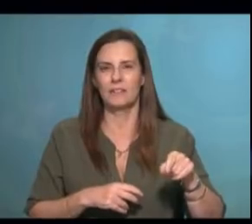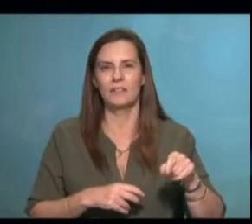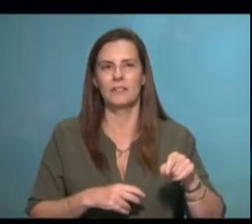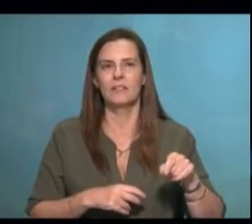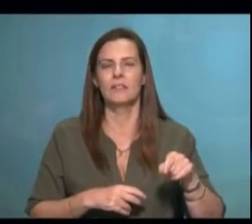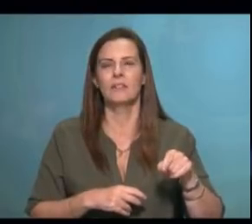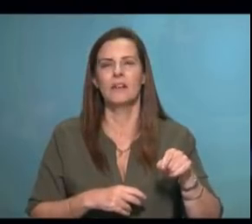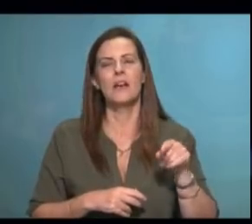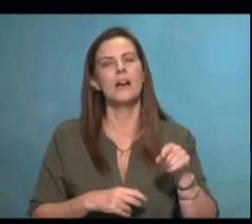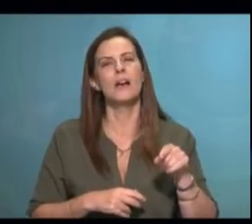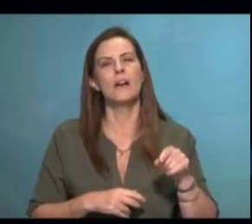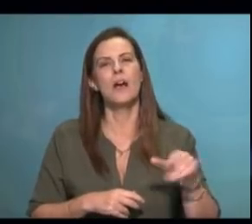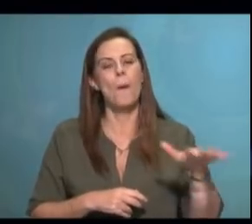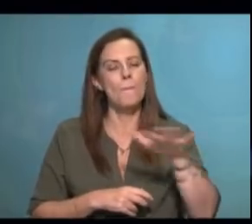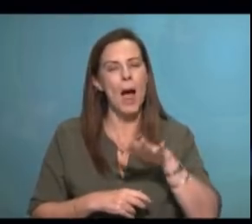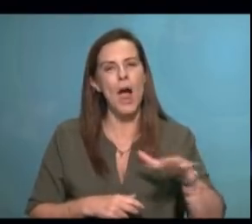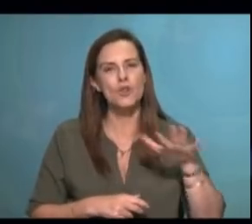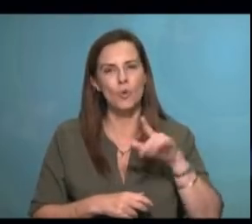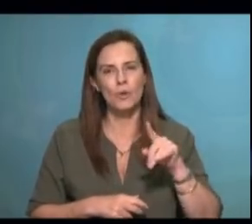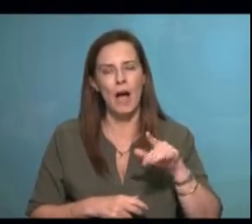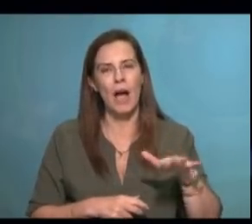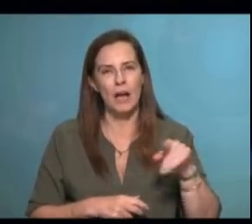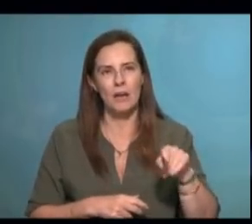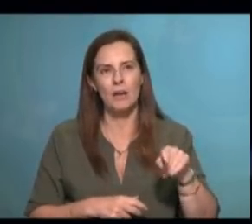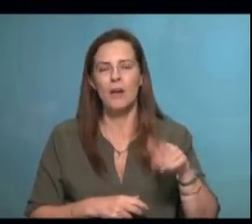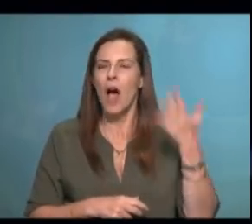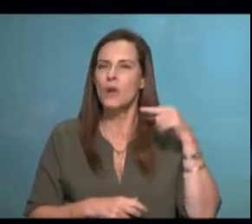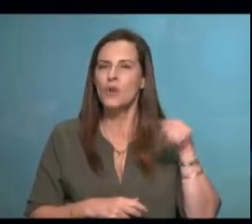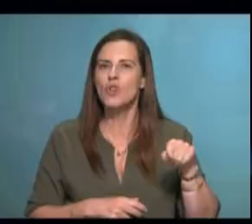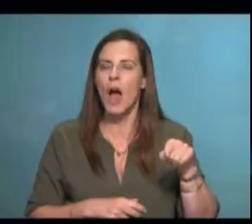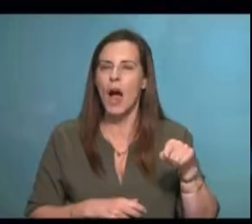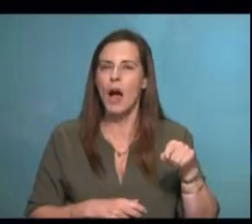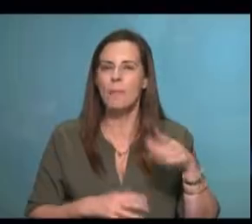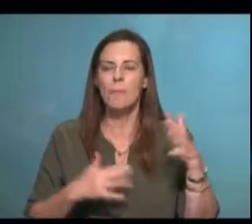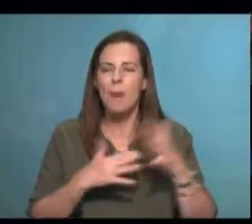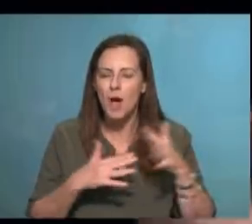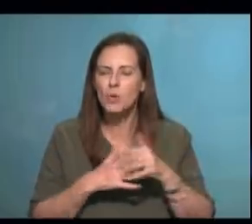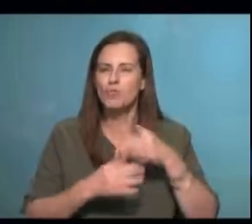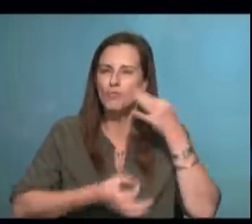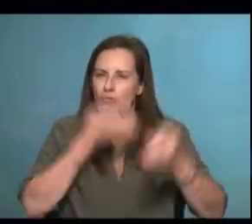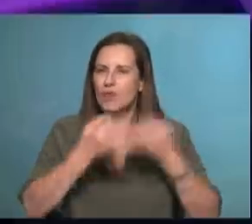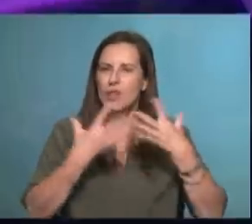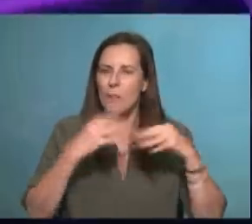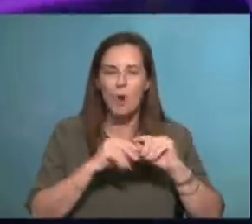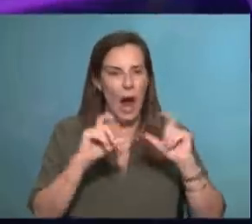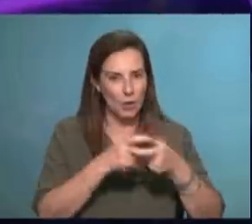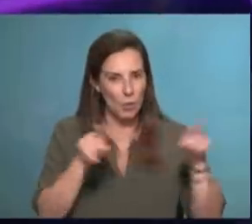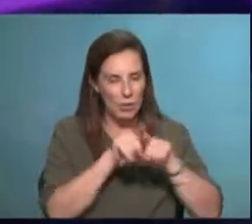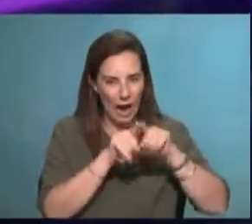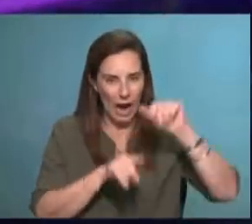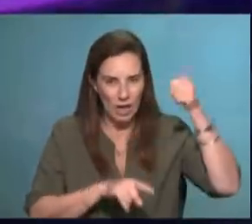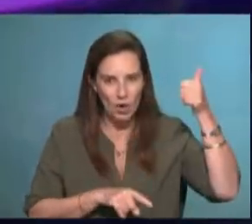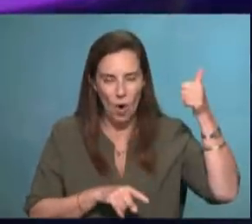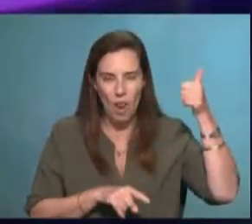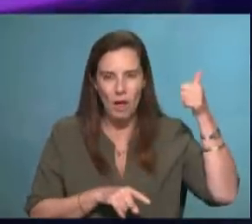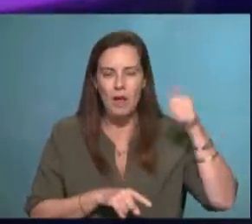בטולקרם, בשכונה שווייקה, צריך לומר, זה לא כפר. כן. היו שם, לקחו מדידות, תחקרו את המשפחה, עצרו גם את האח הגדול אמג'אד,